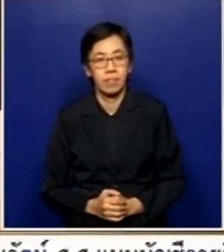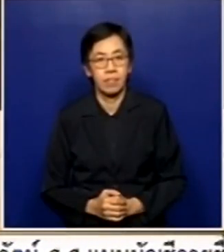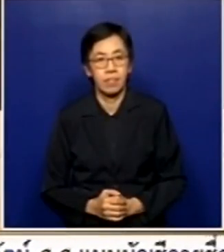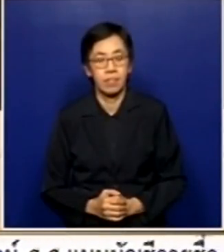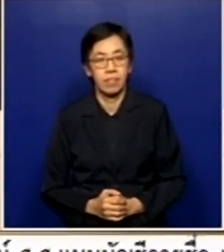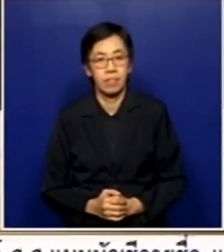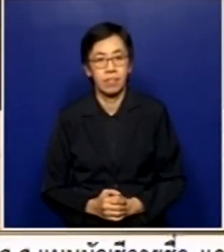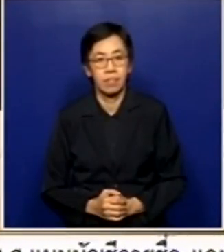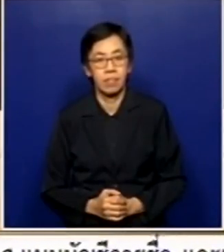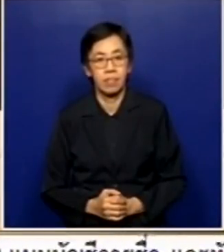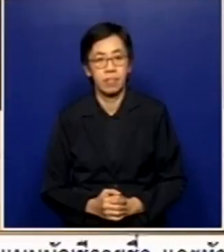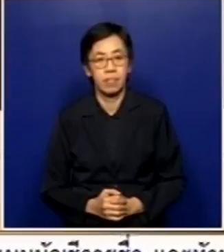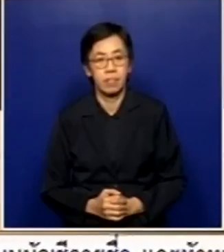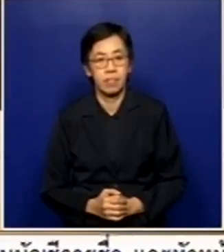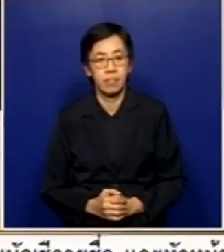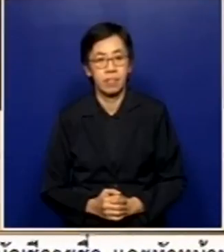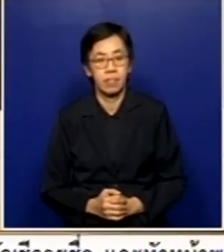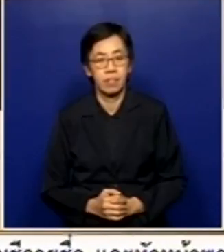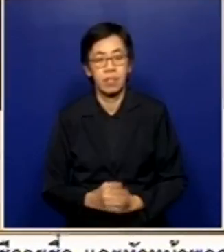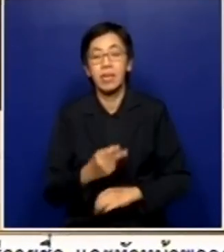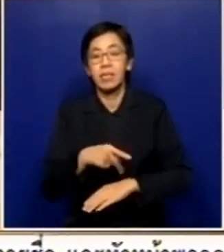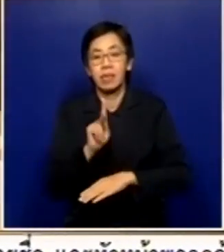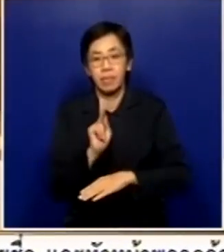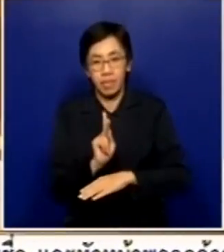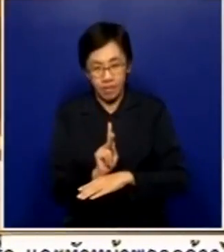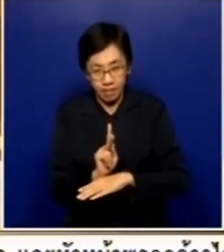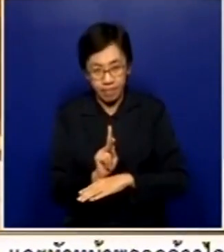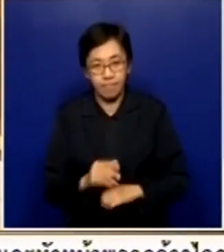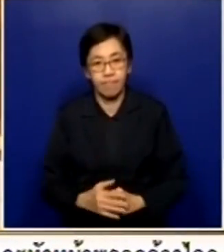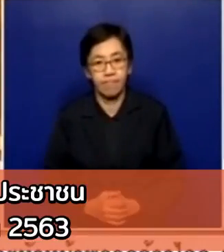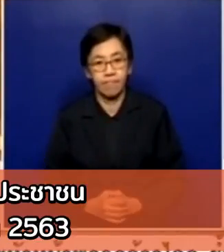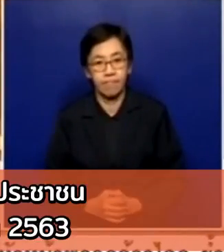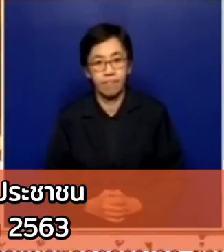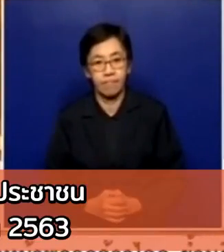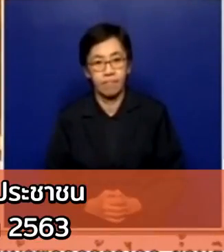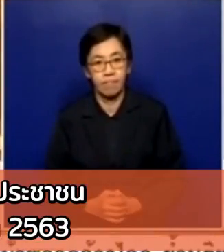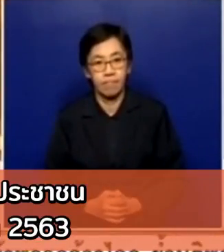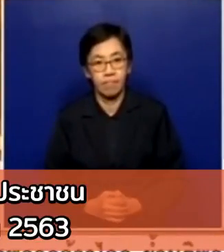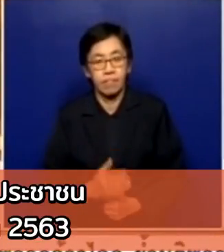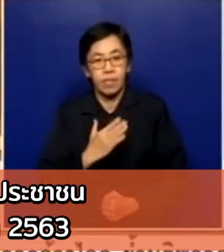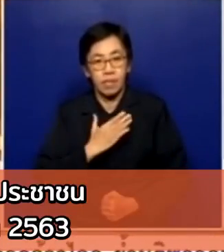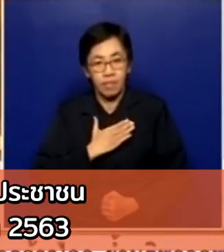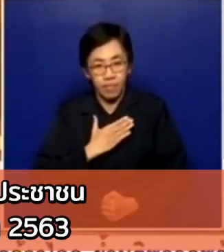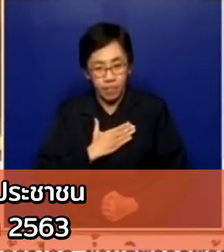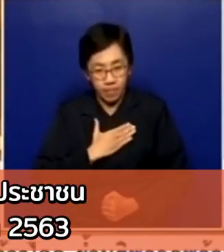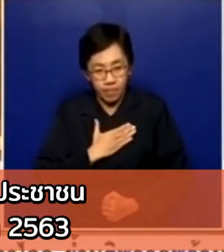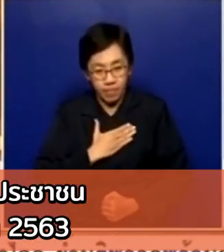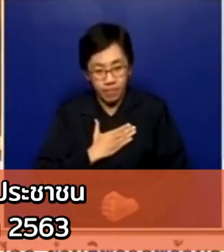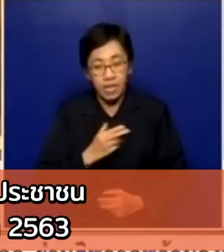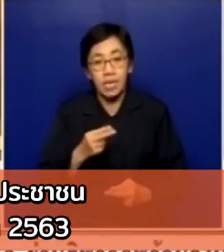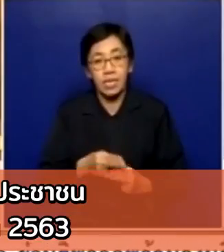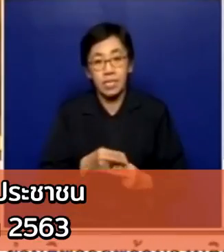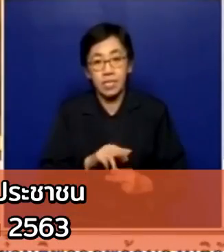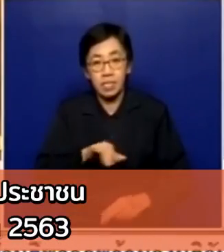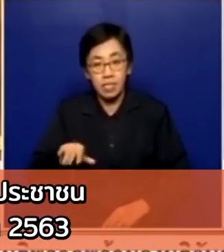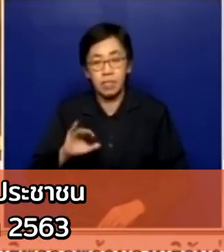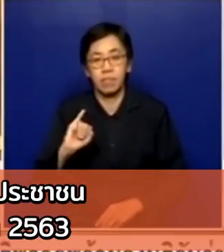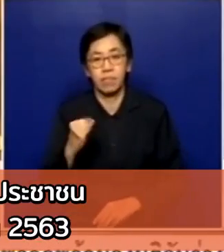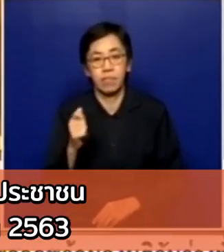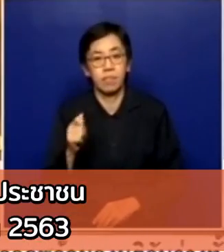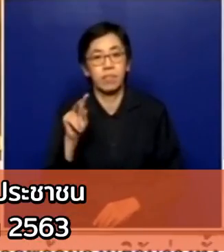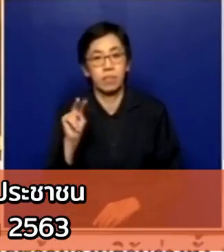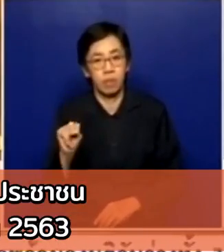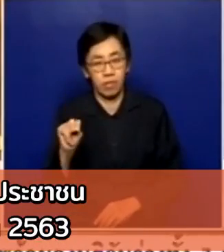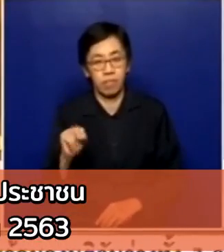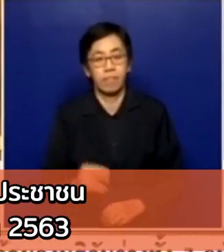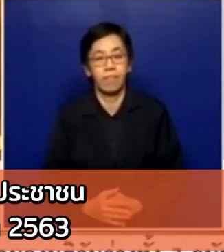ตัวเองท่านพาศาลที่เคารพกับผมนายจอนอึ้งภากรณ์